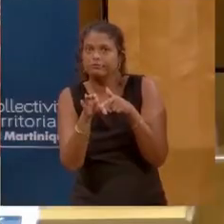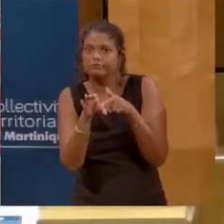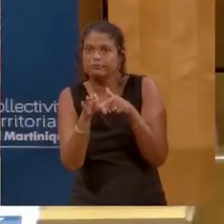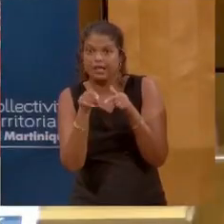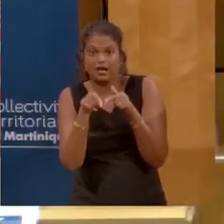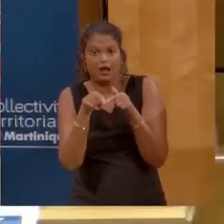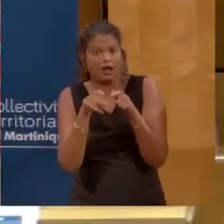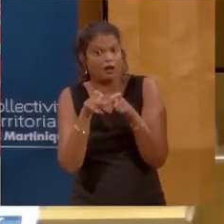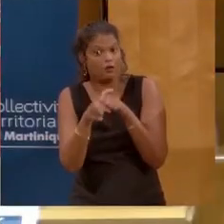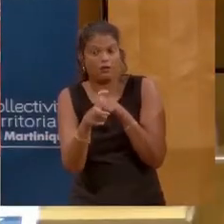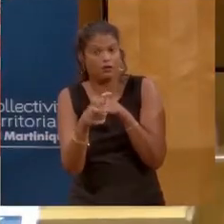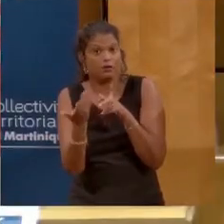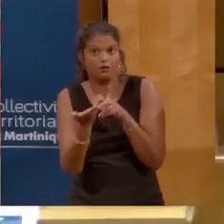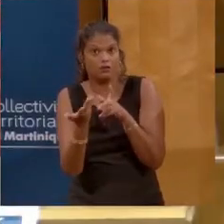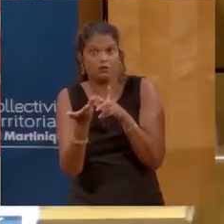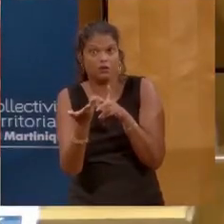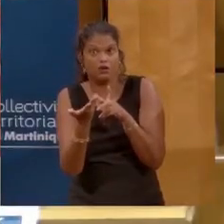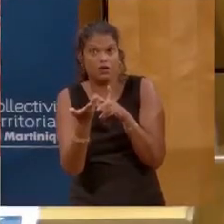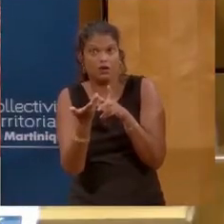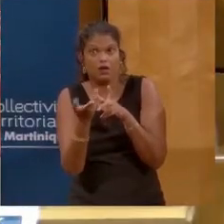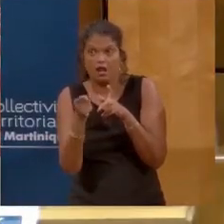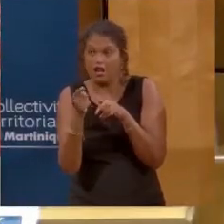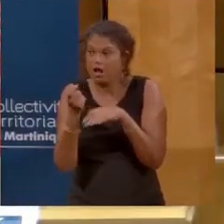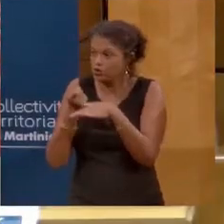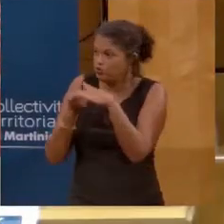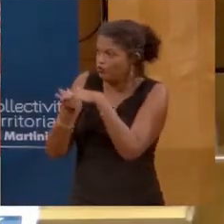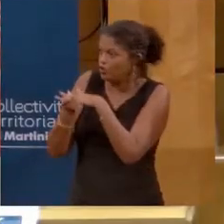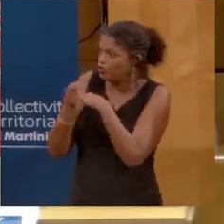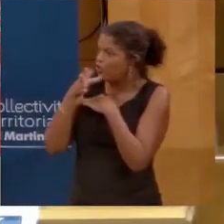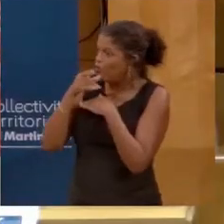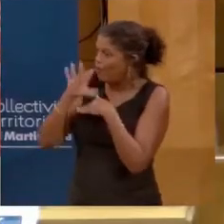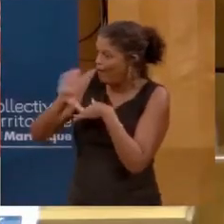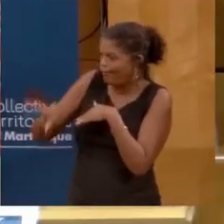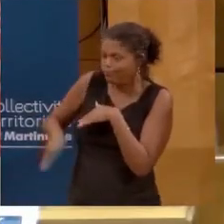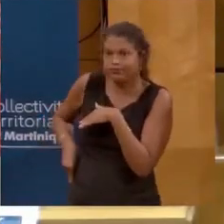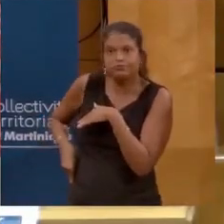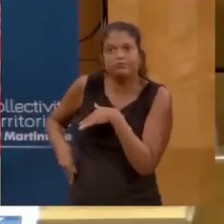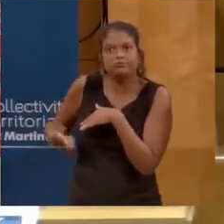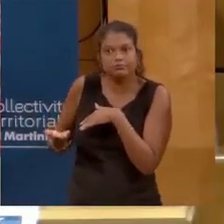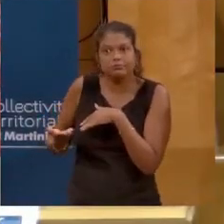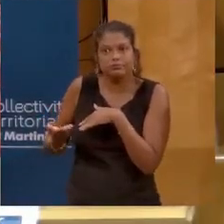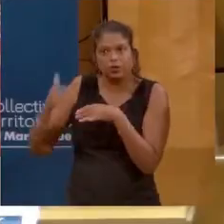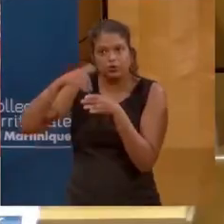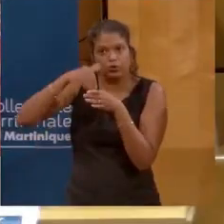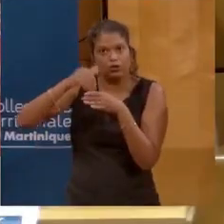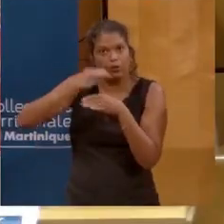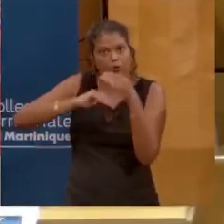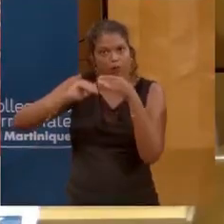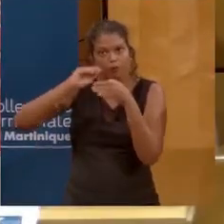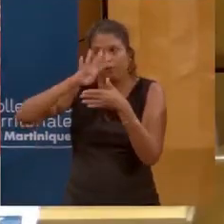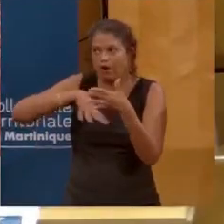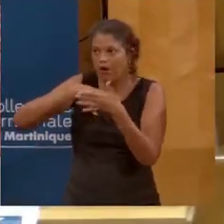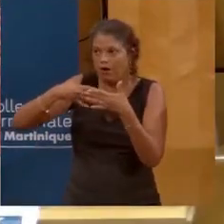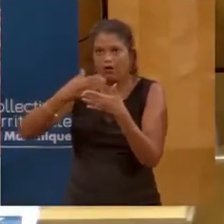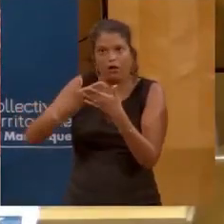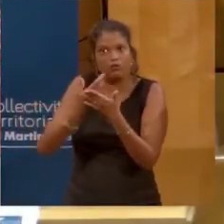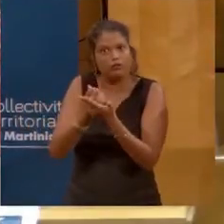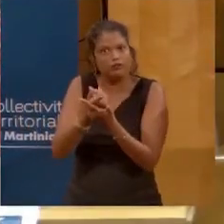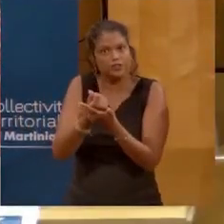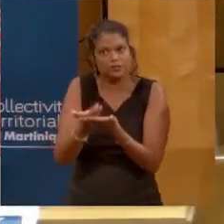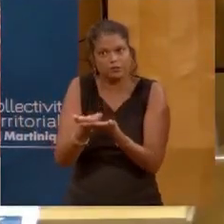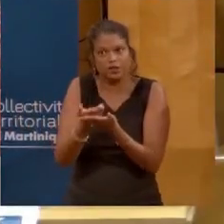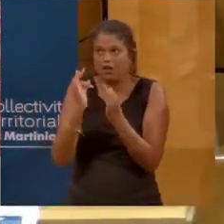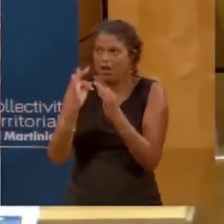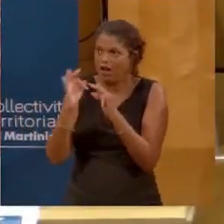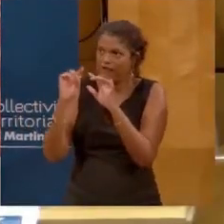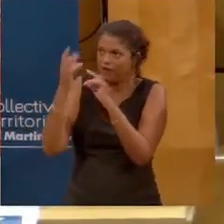entraînent que vous ne pouvez pas toucher les subventions qui étaient annoncées au plan de financement, puisque, par exemple, les subventions européennes, il faut